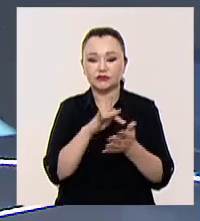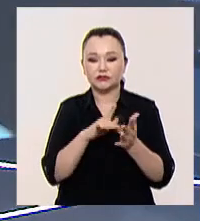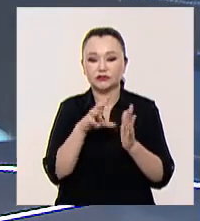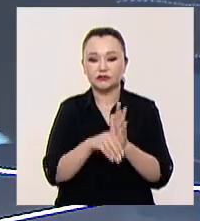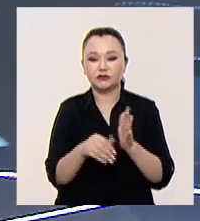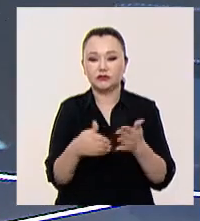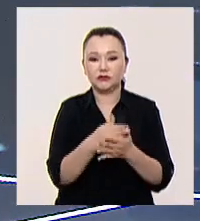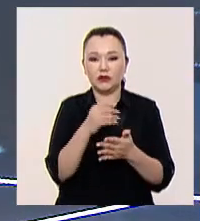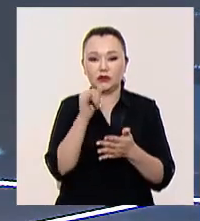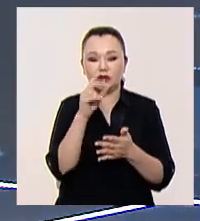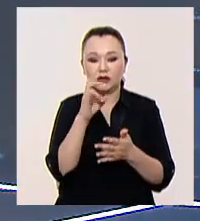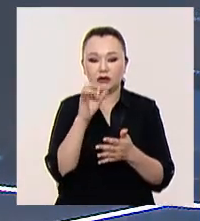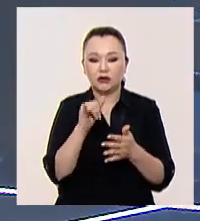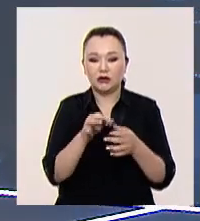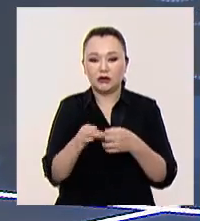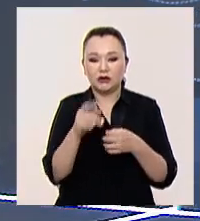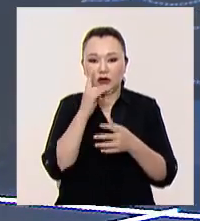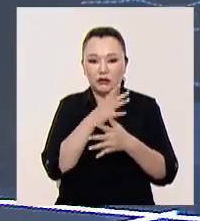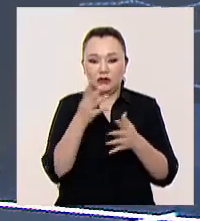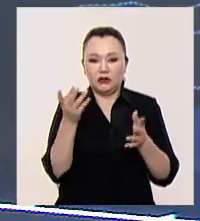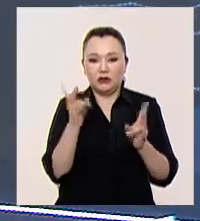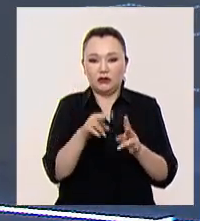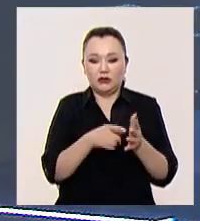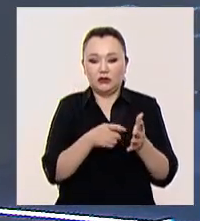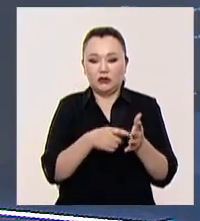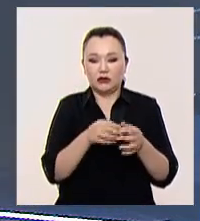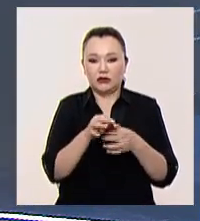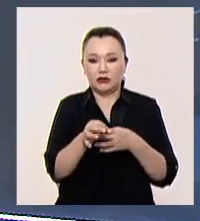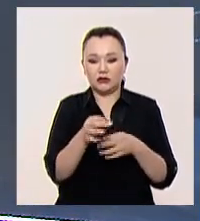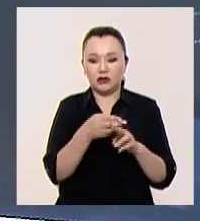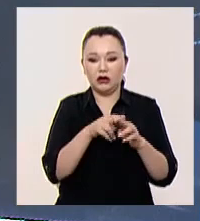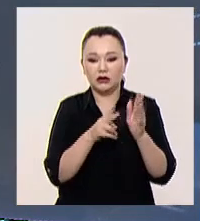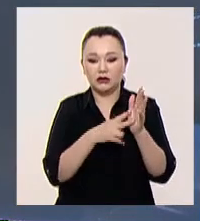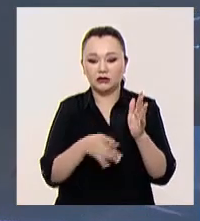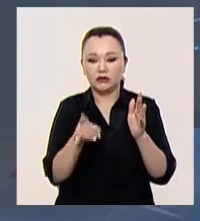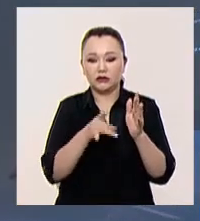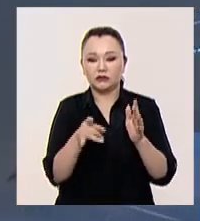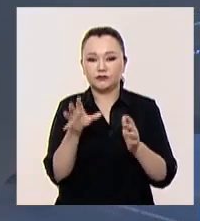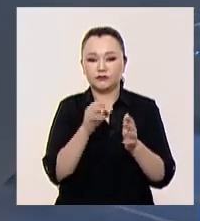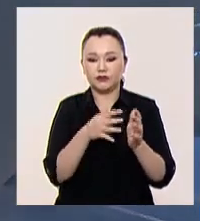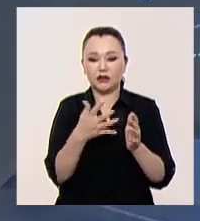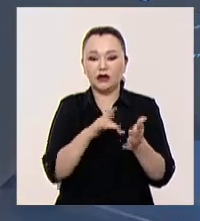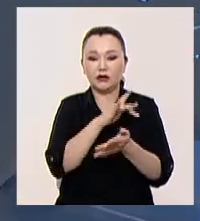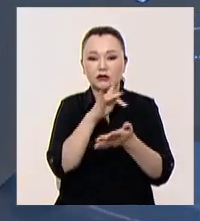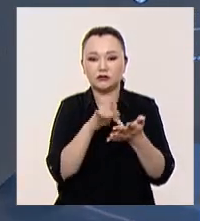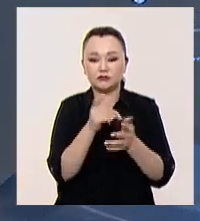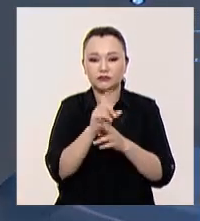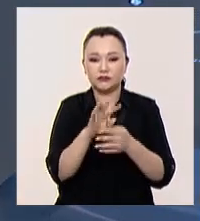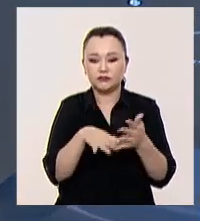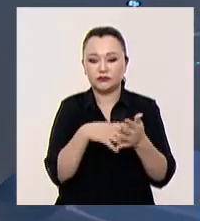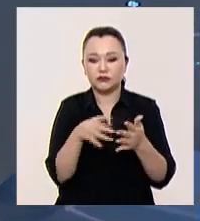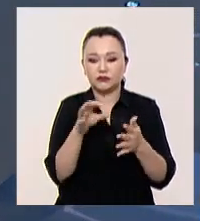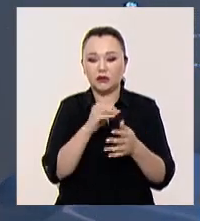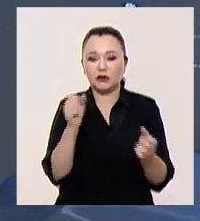новую Улытаускую область. Большая часть останется в Карагандинской. Это 7 районов и 6 городов. За такое распределение